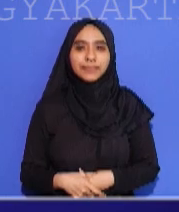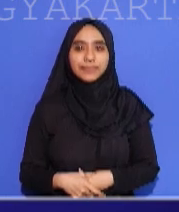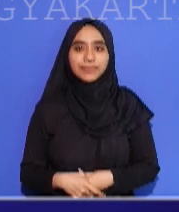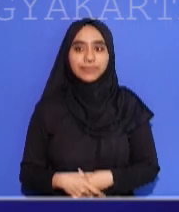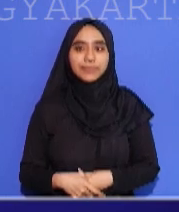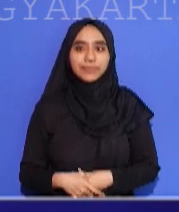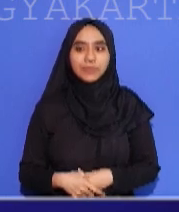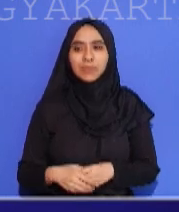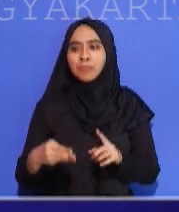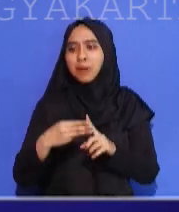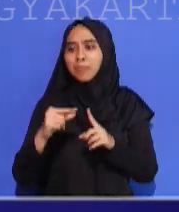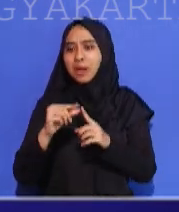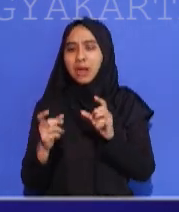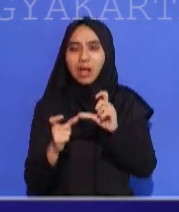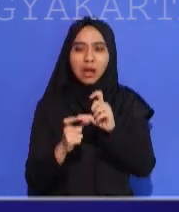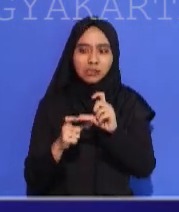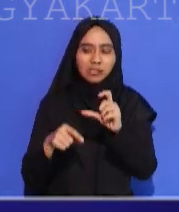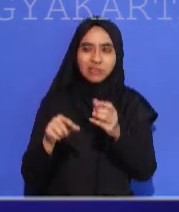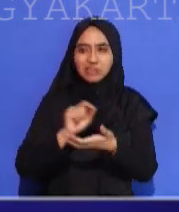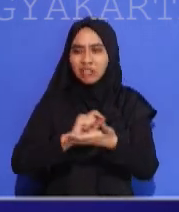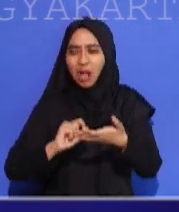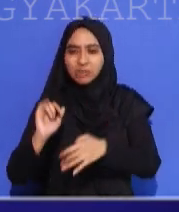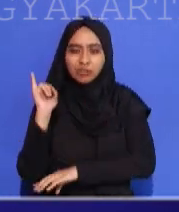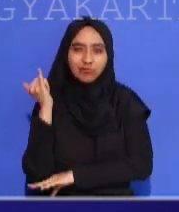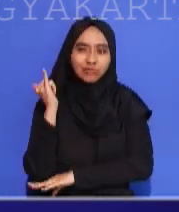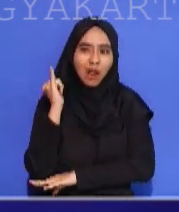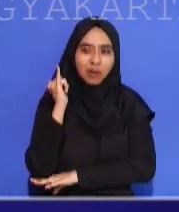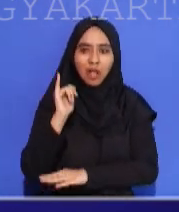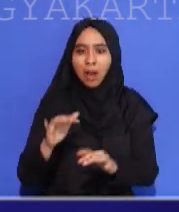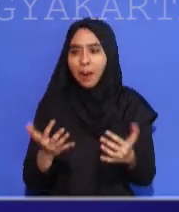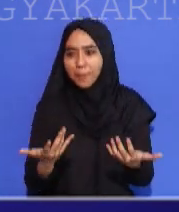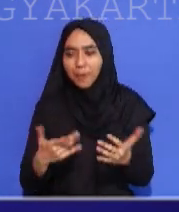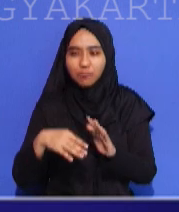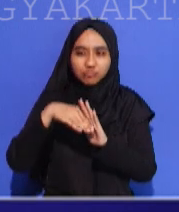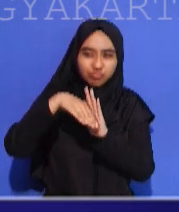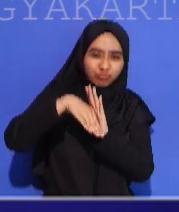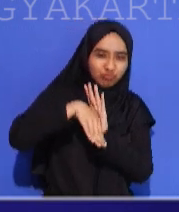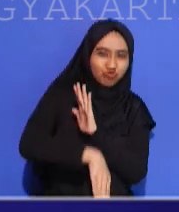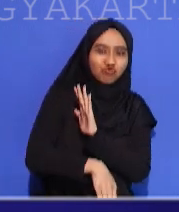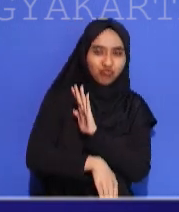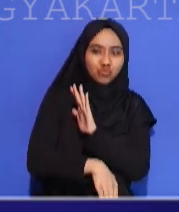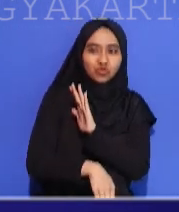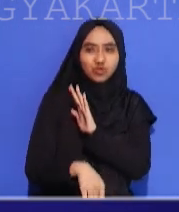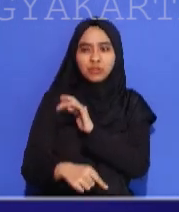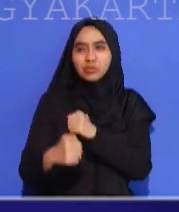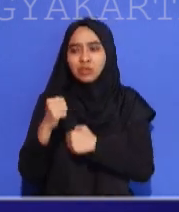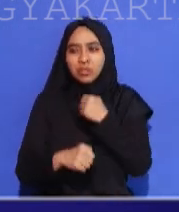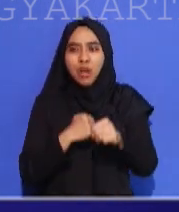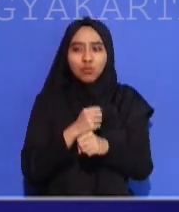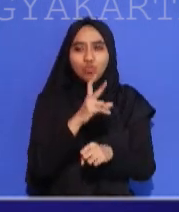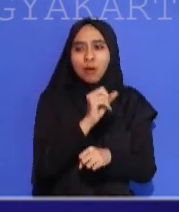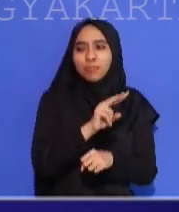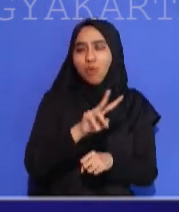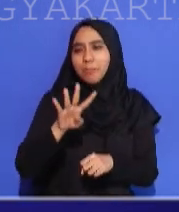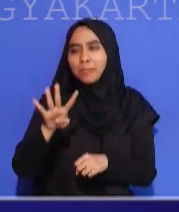Badan Pusat Statistik BPS mencatat Daerah Istimewa Yogyakarta mengalami inflasi terendah sepanjang tahun 2024 pada bulan